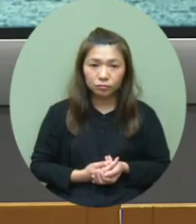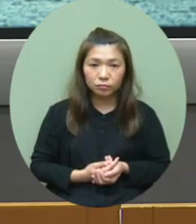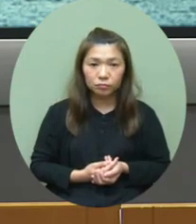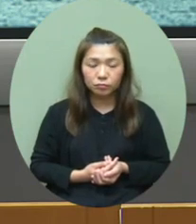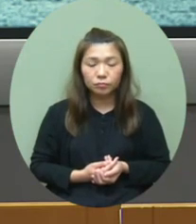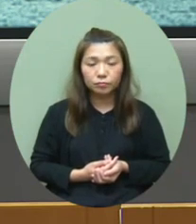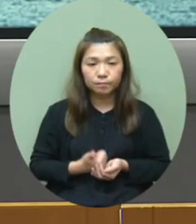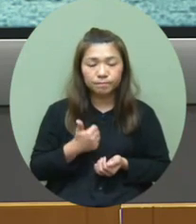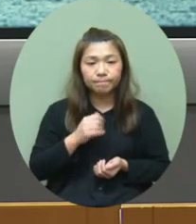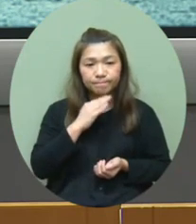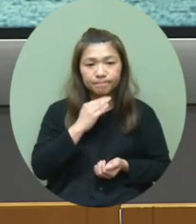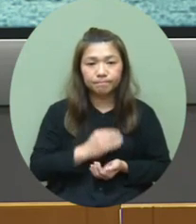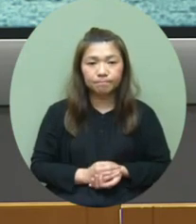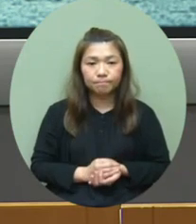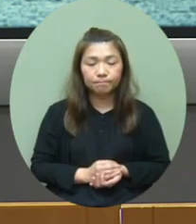得。